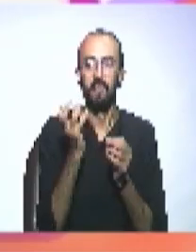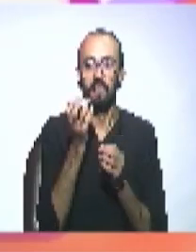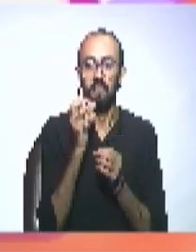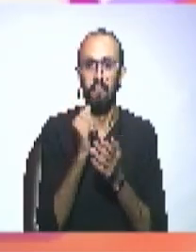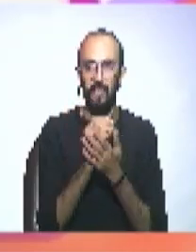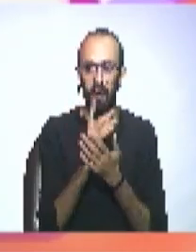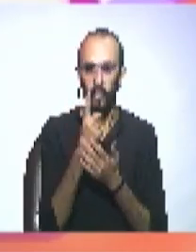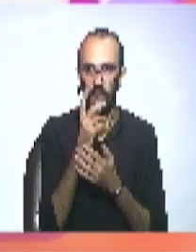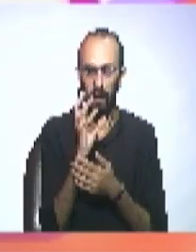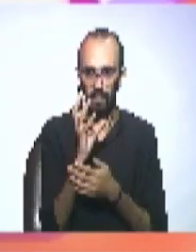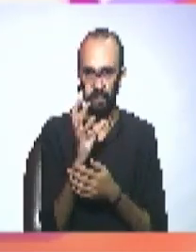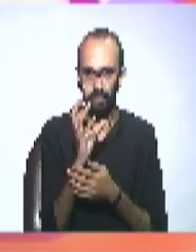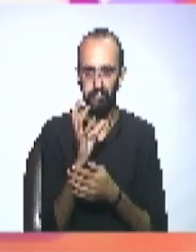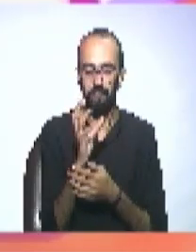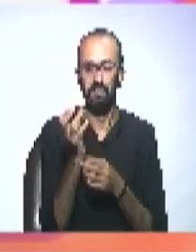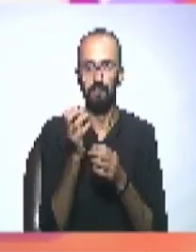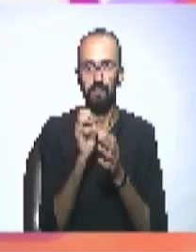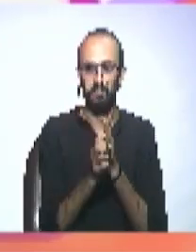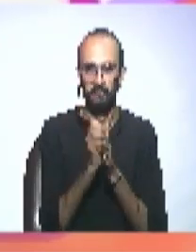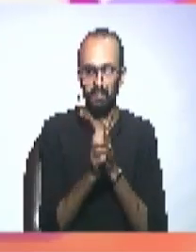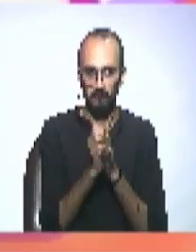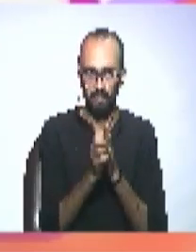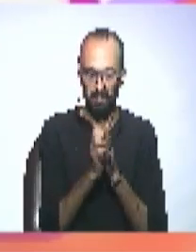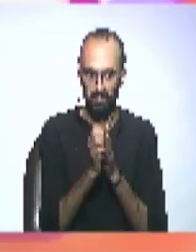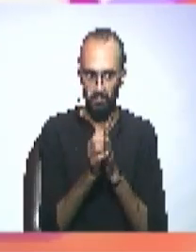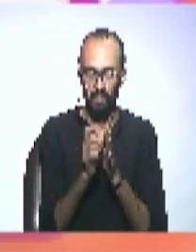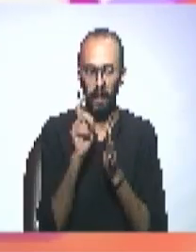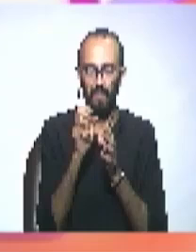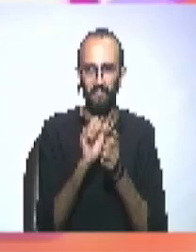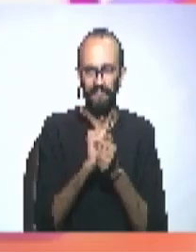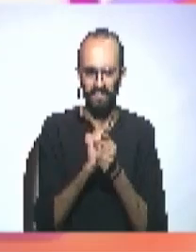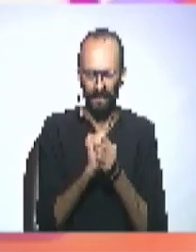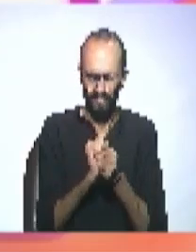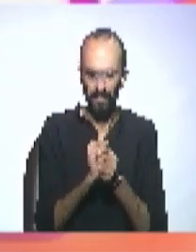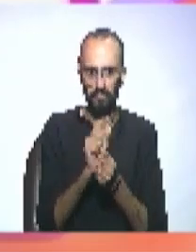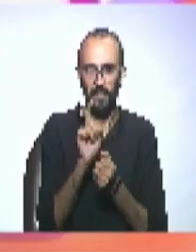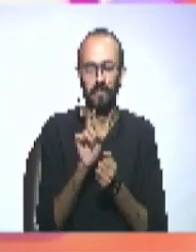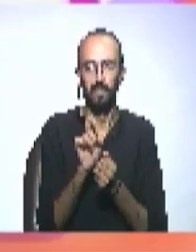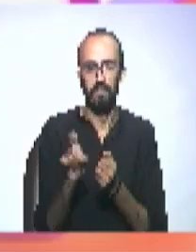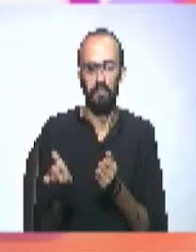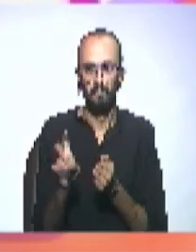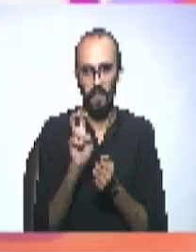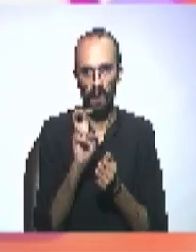في حجم البرتقانه مبشوره وخدت ميتها عصرتها،